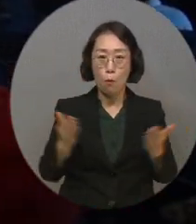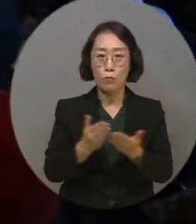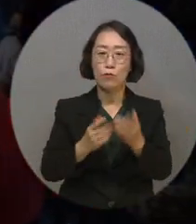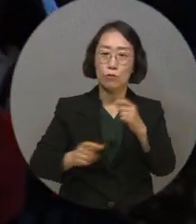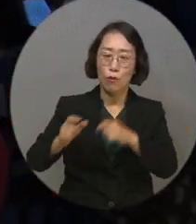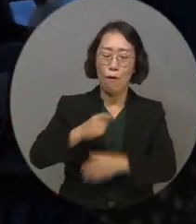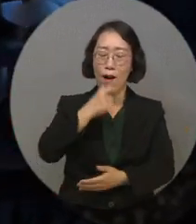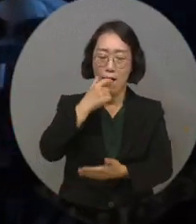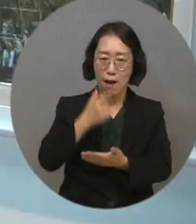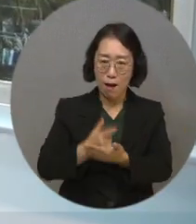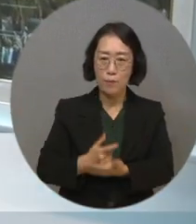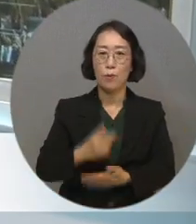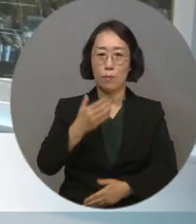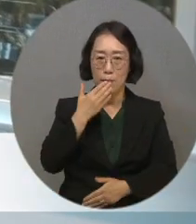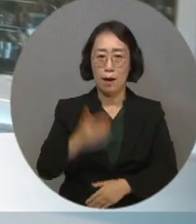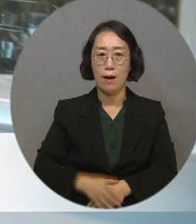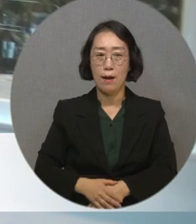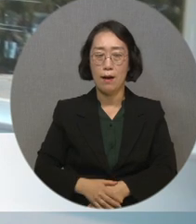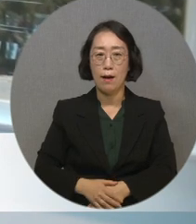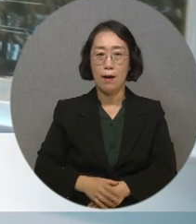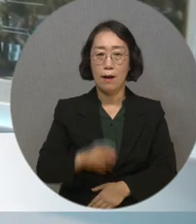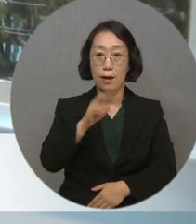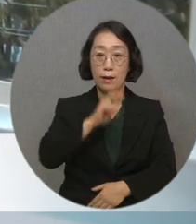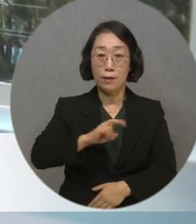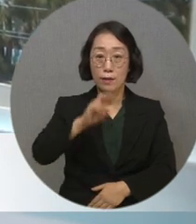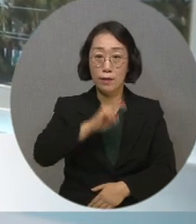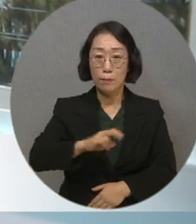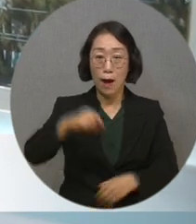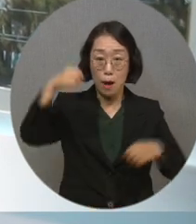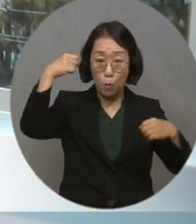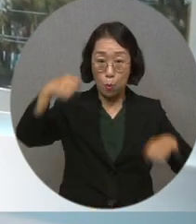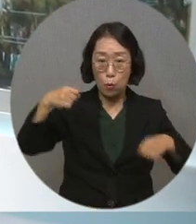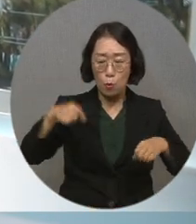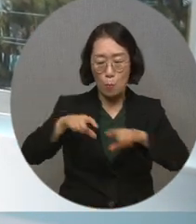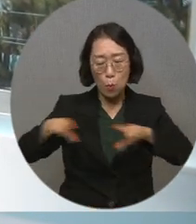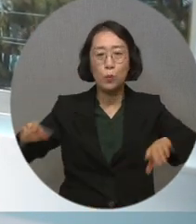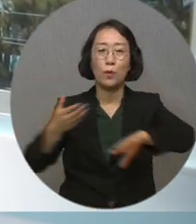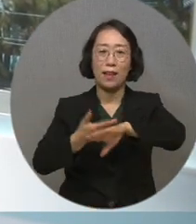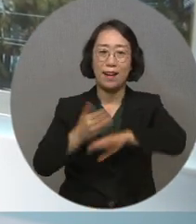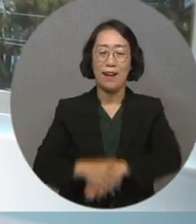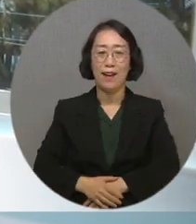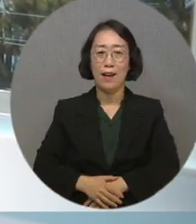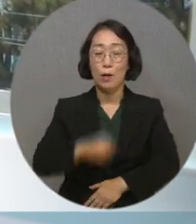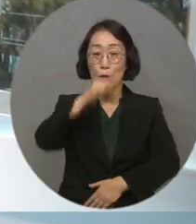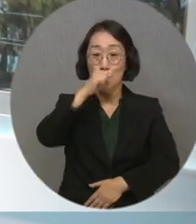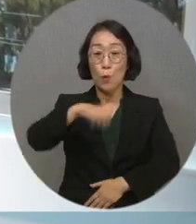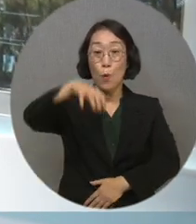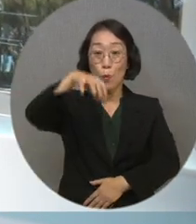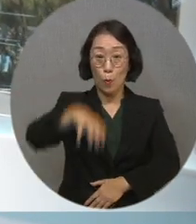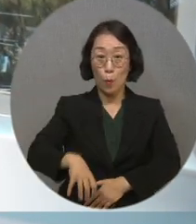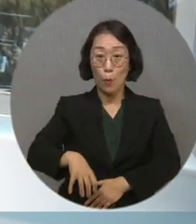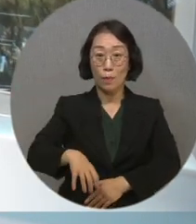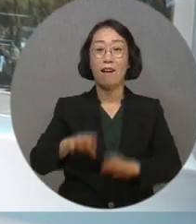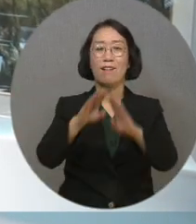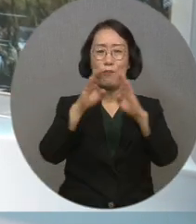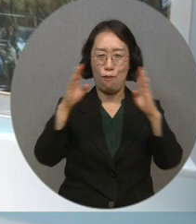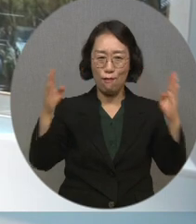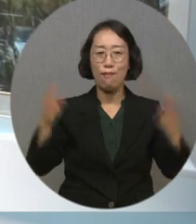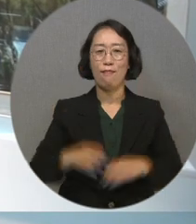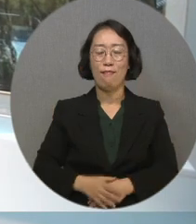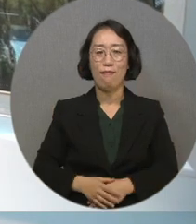더한 감동을 주었습니다. 음악회가 평소와 달리 이렇게 좋은 장소에서